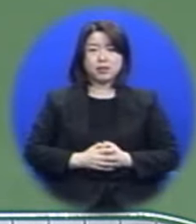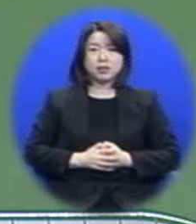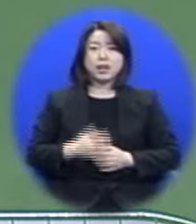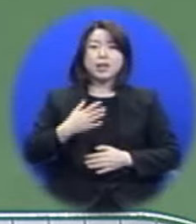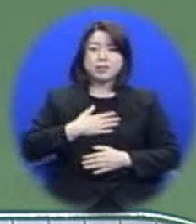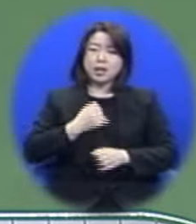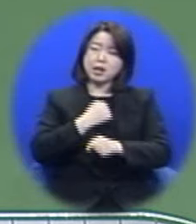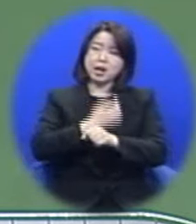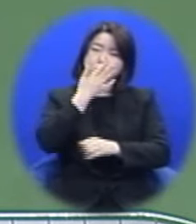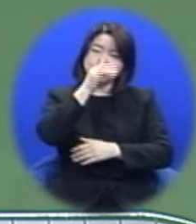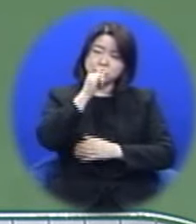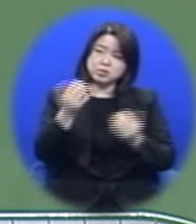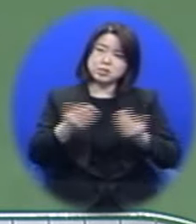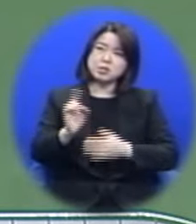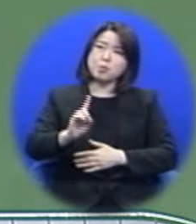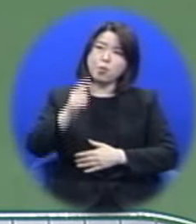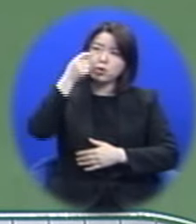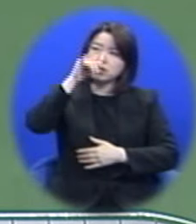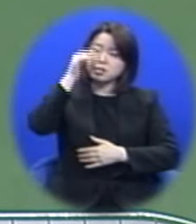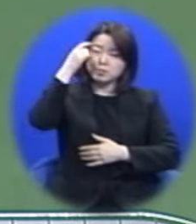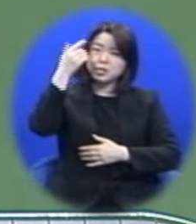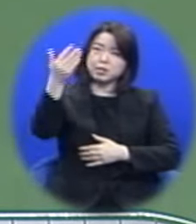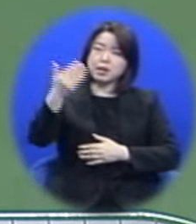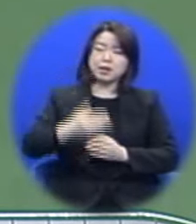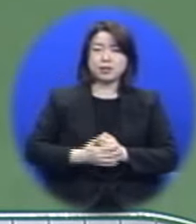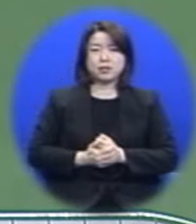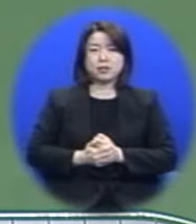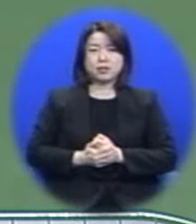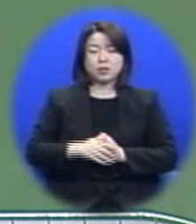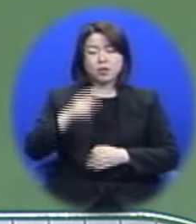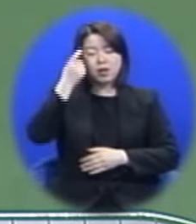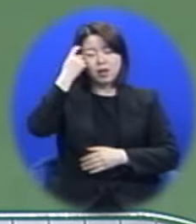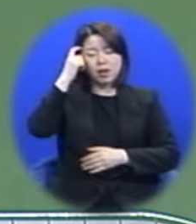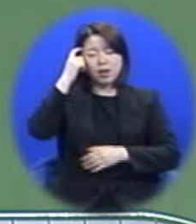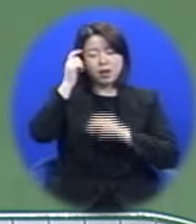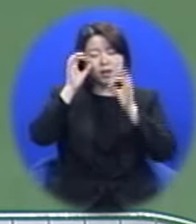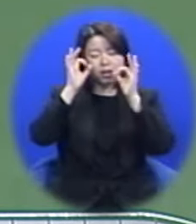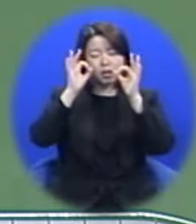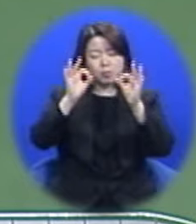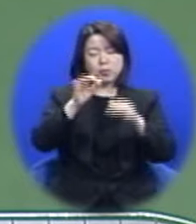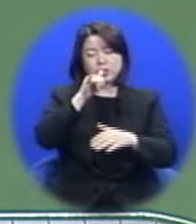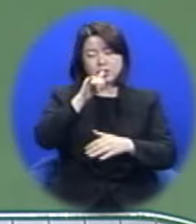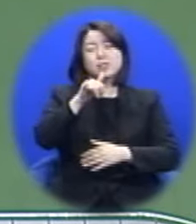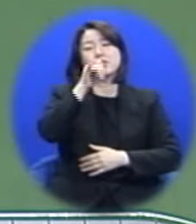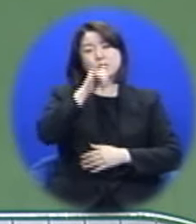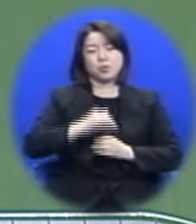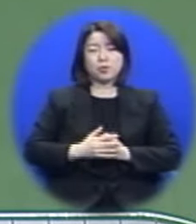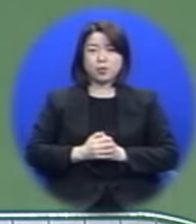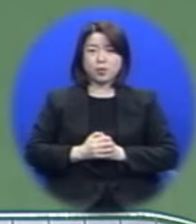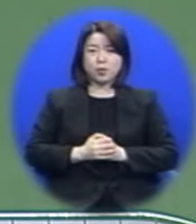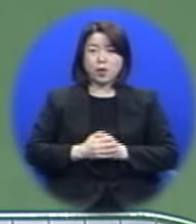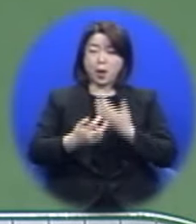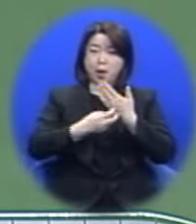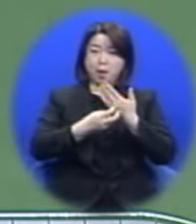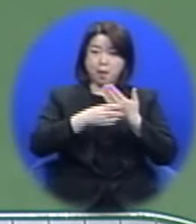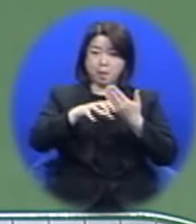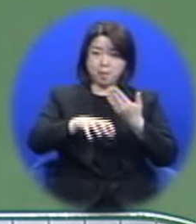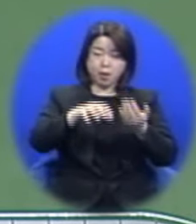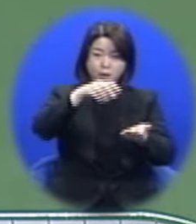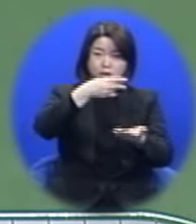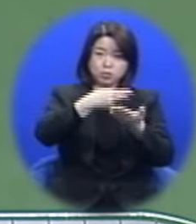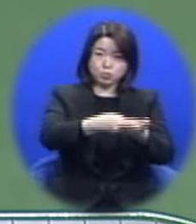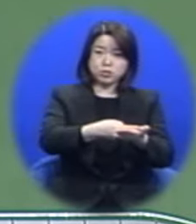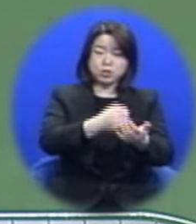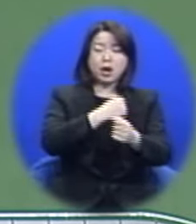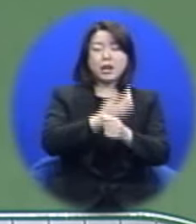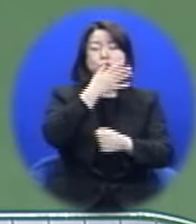내가 할 수 있는 일이 뭐가 있나요? 그리고 생각해 보니까 있어요. 병원에 누워서도 할 수 있는 일이